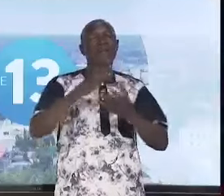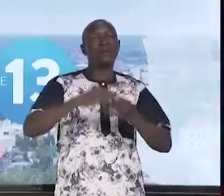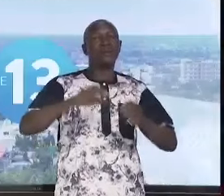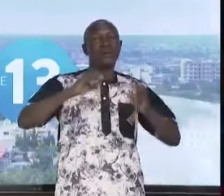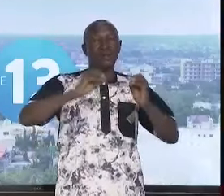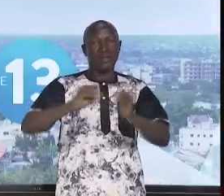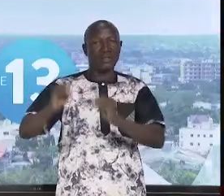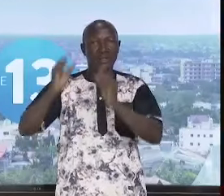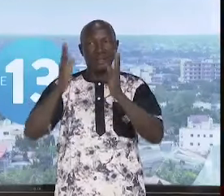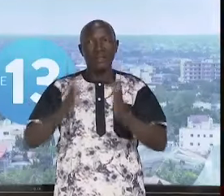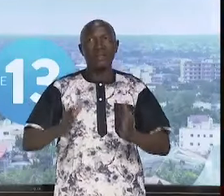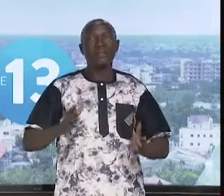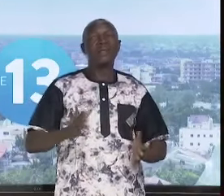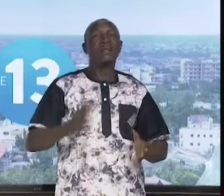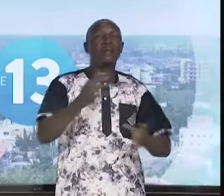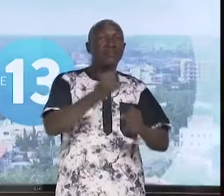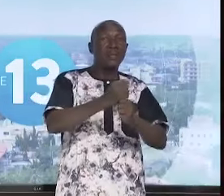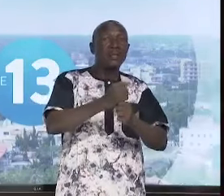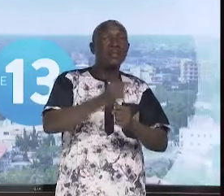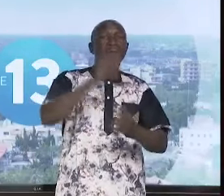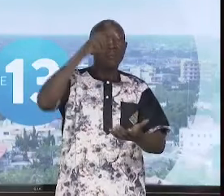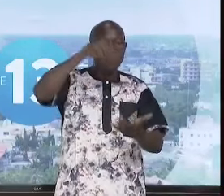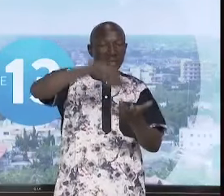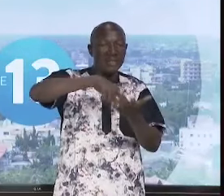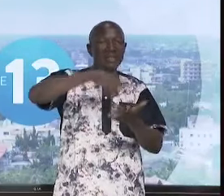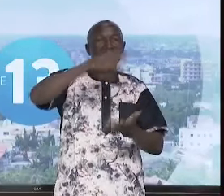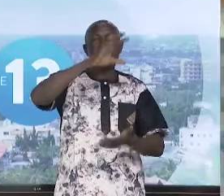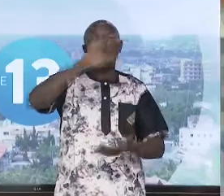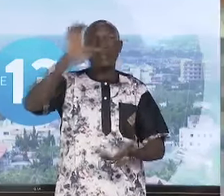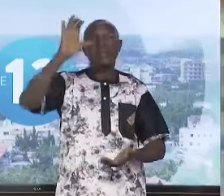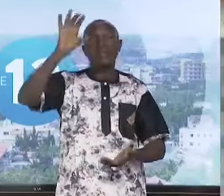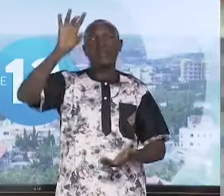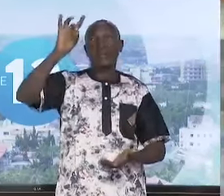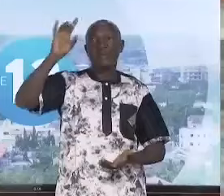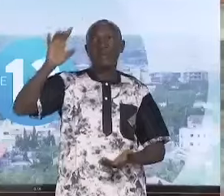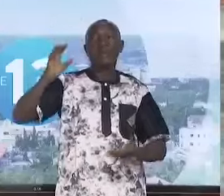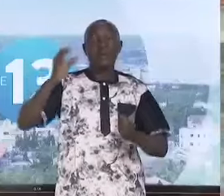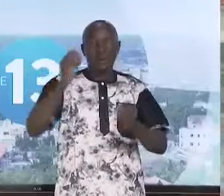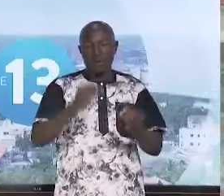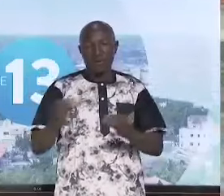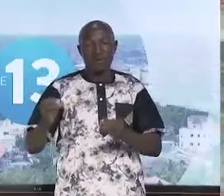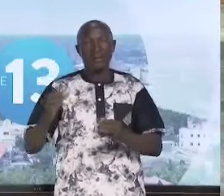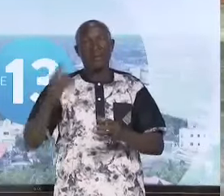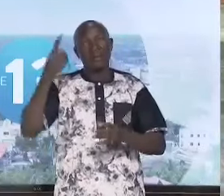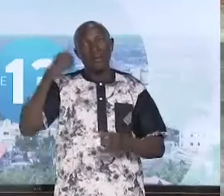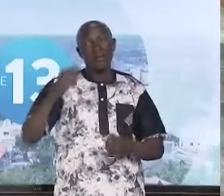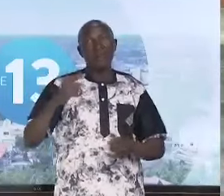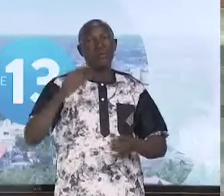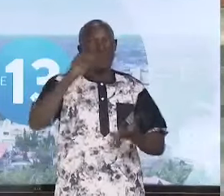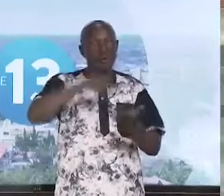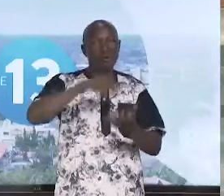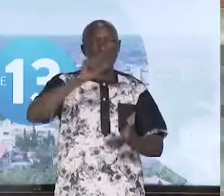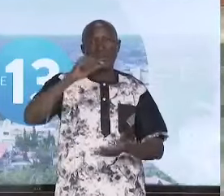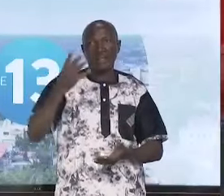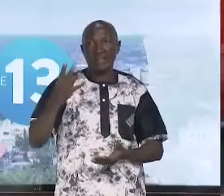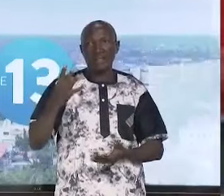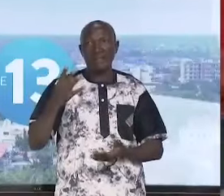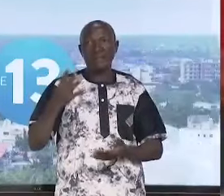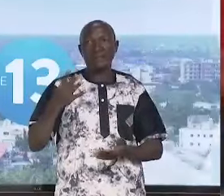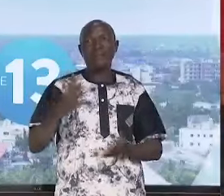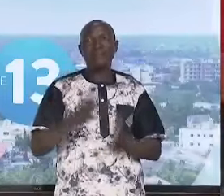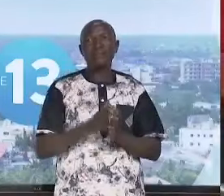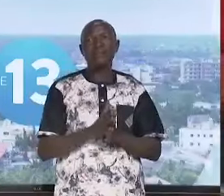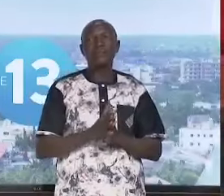enregistre 1178 œuvres de 93 artistes en compétition pour 2024. La conférence de presse